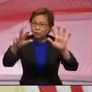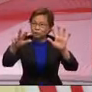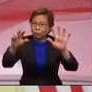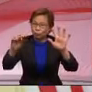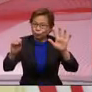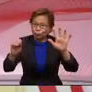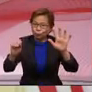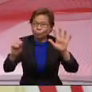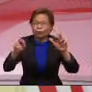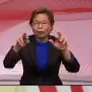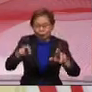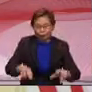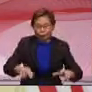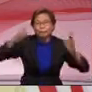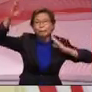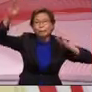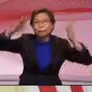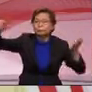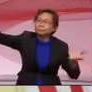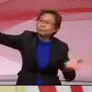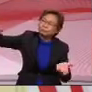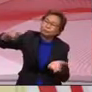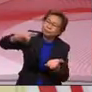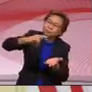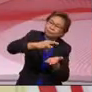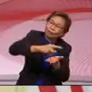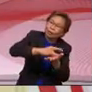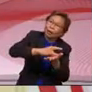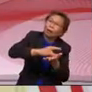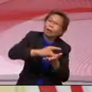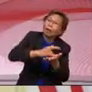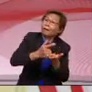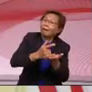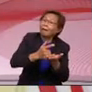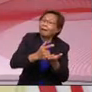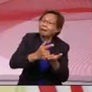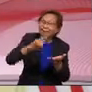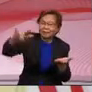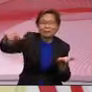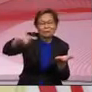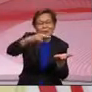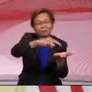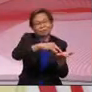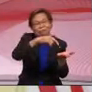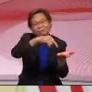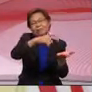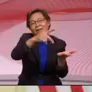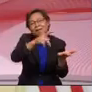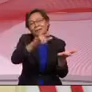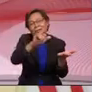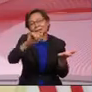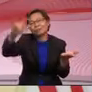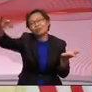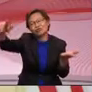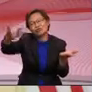5,730 rakyat kita telah pulang ke tanah air melalui pintu masuk lapangan terbang